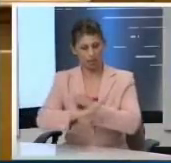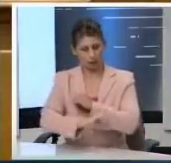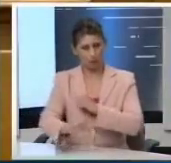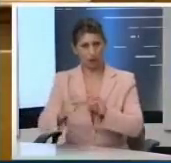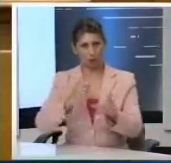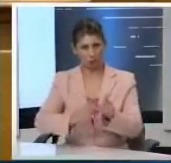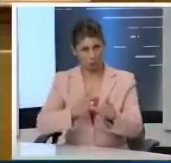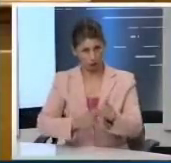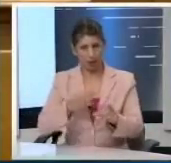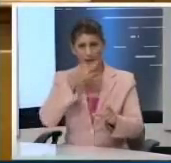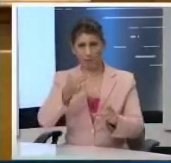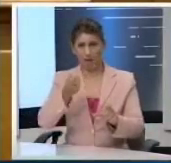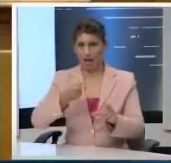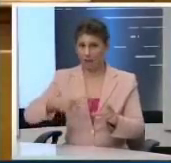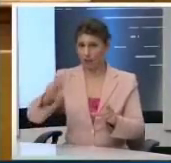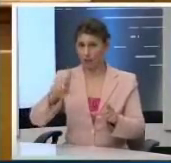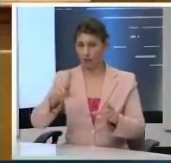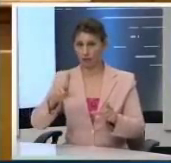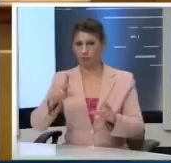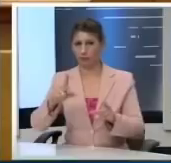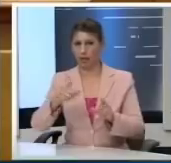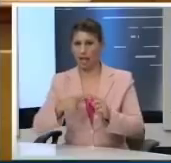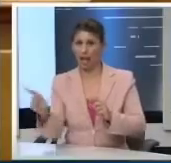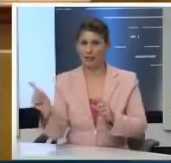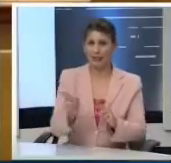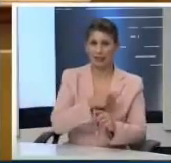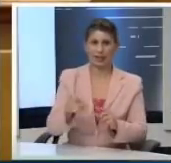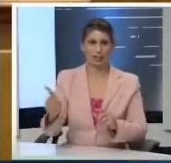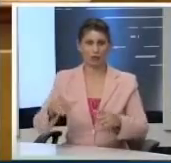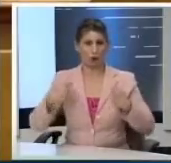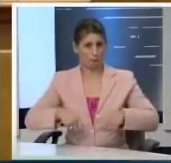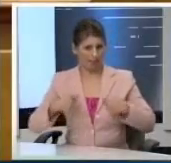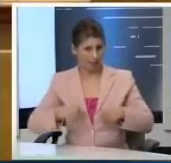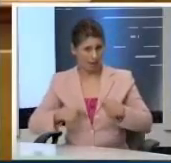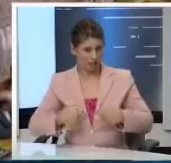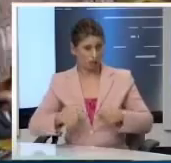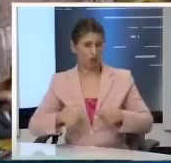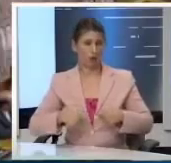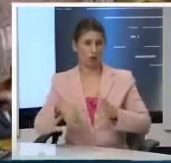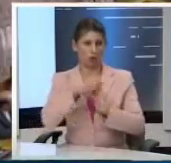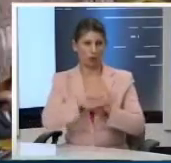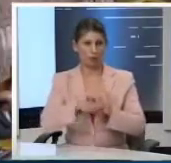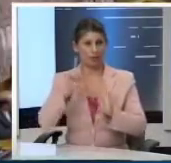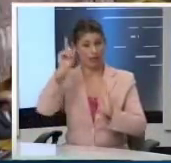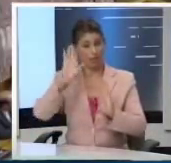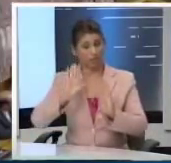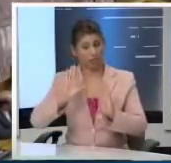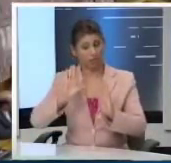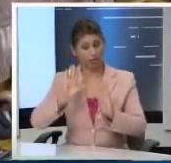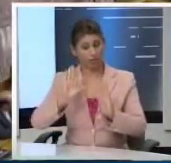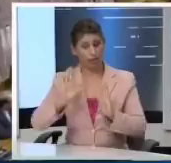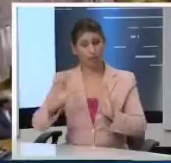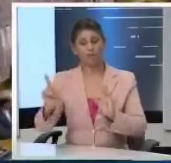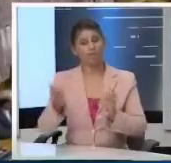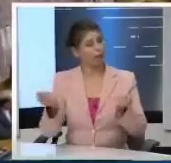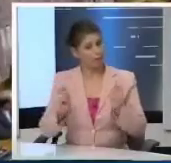είπε ότι αυξάνονται οι αντιθέσεις στο καπιταλιστικό σύστημα και δεν αποκλείει και μελλοντική